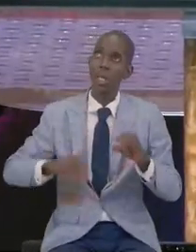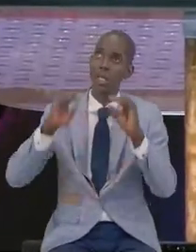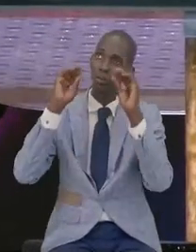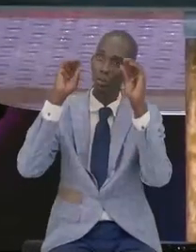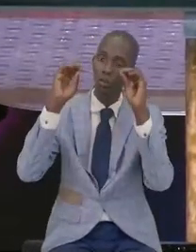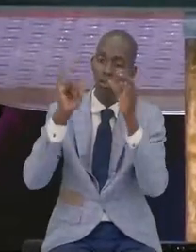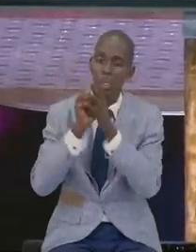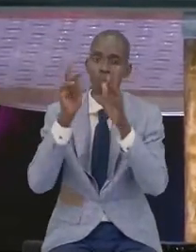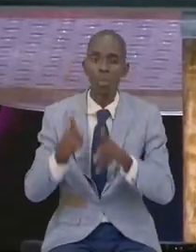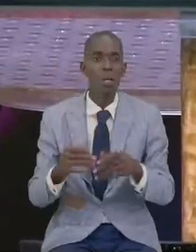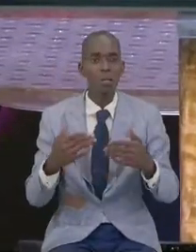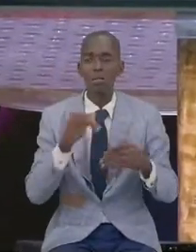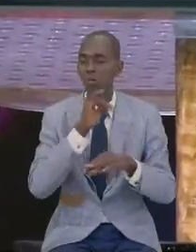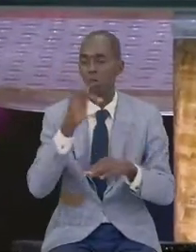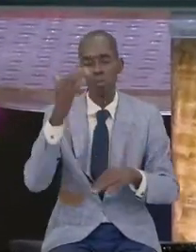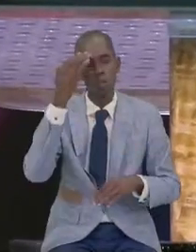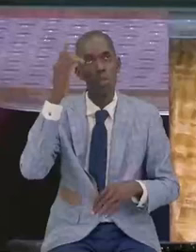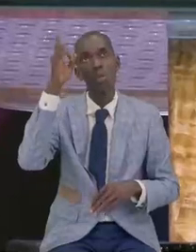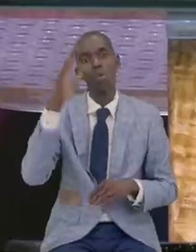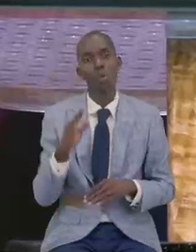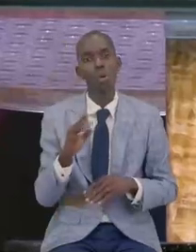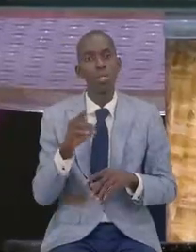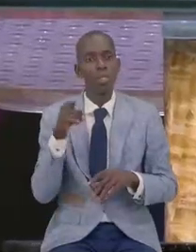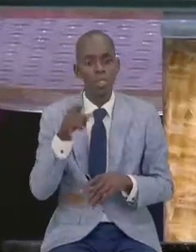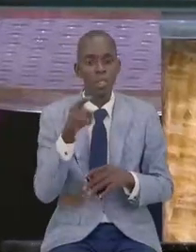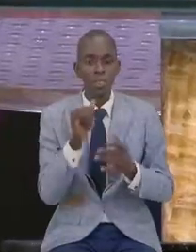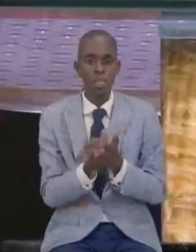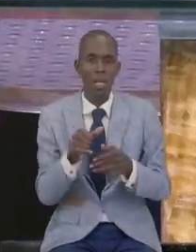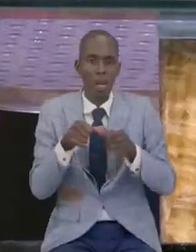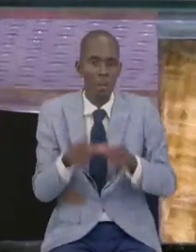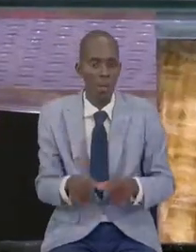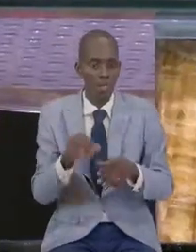Dieu. Celui qui demeure dans cette doctrine